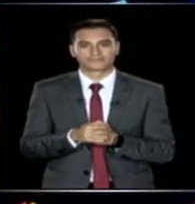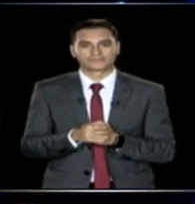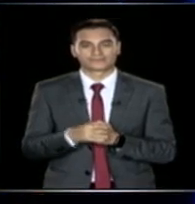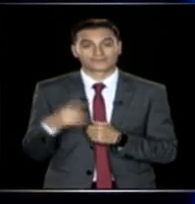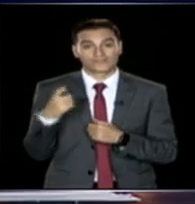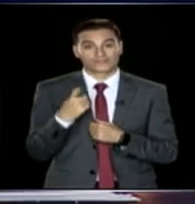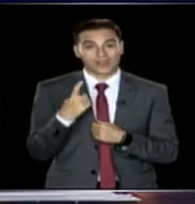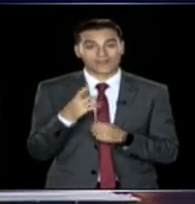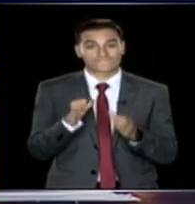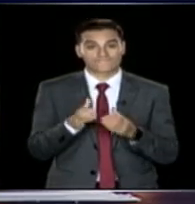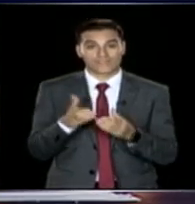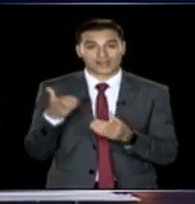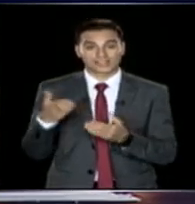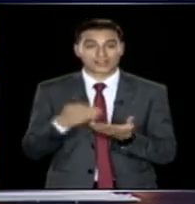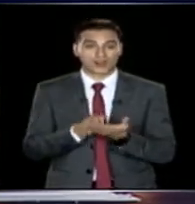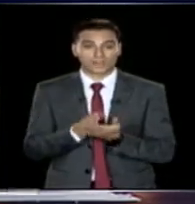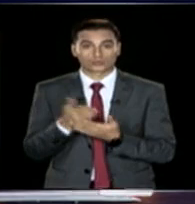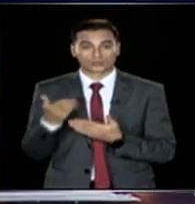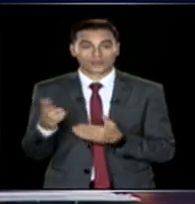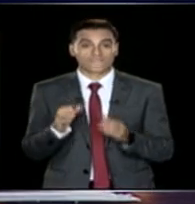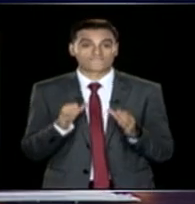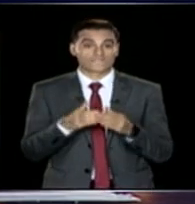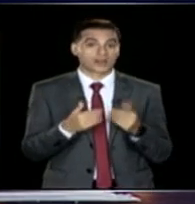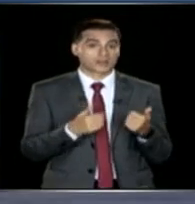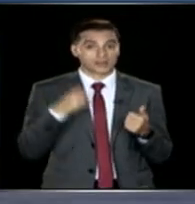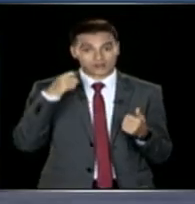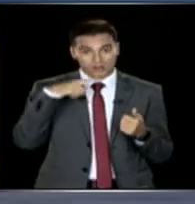الهدف الاول لفريق البوصله، فريق الرعد.